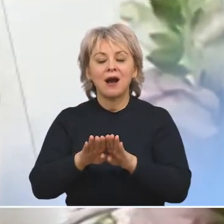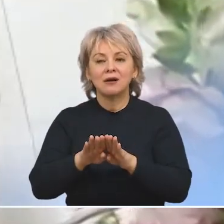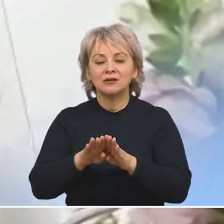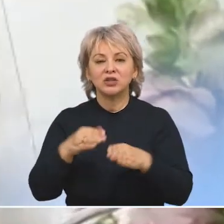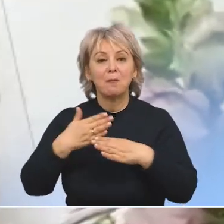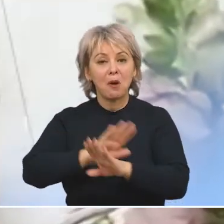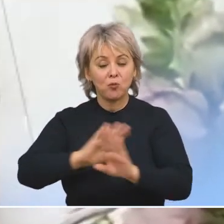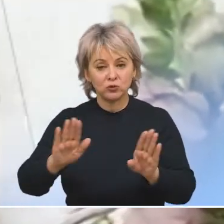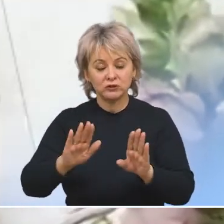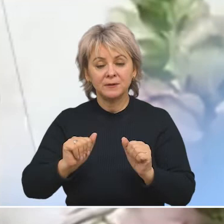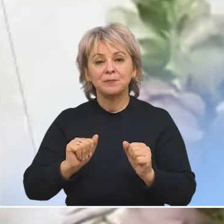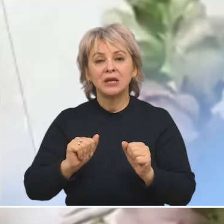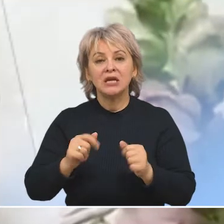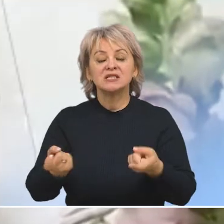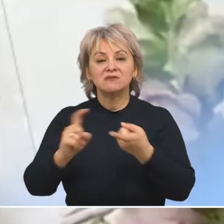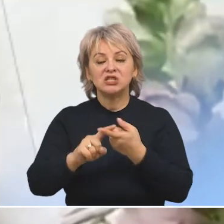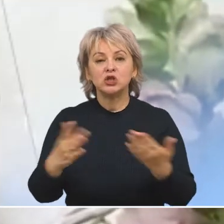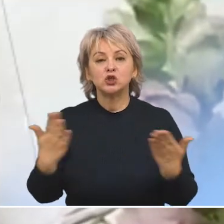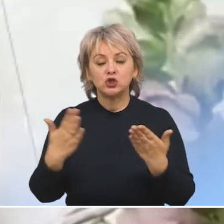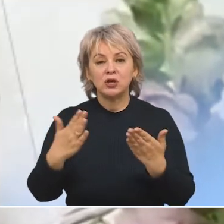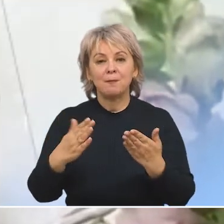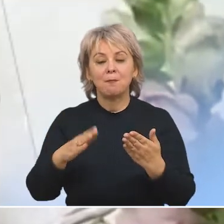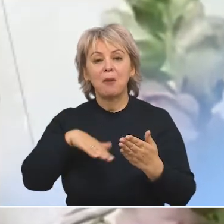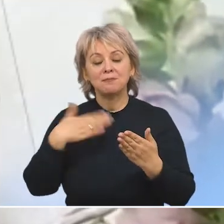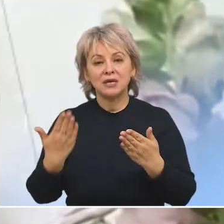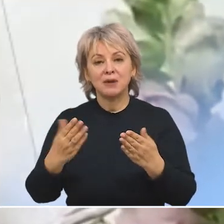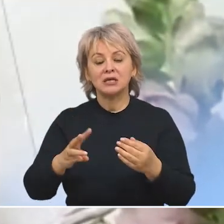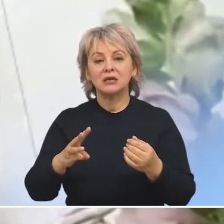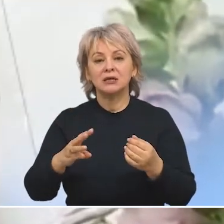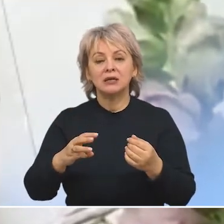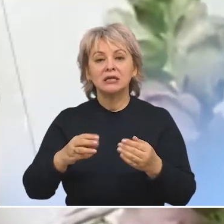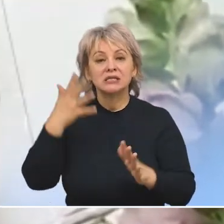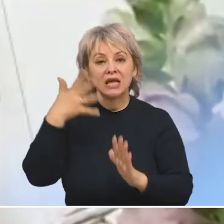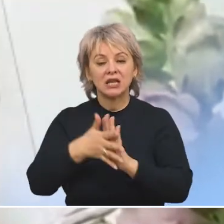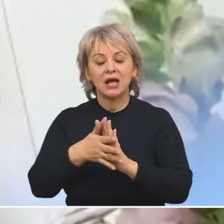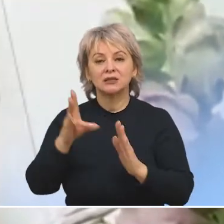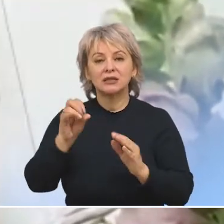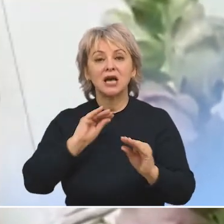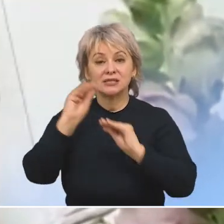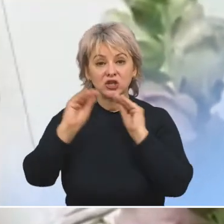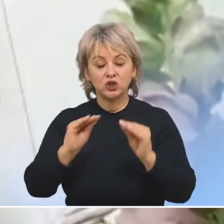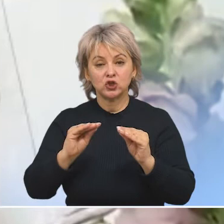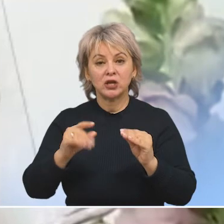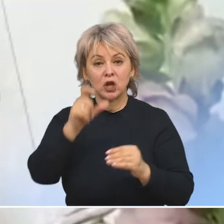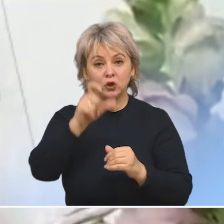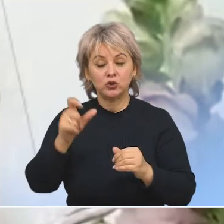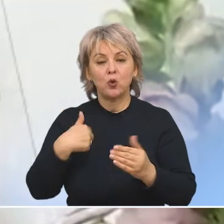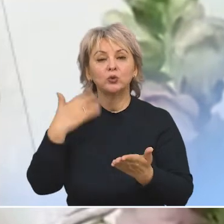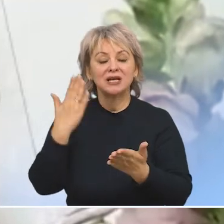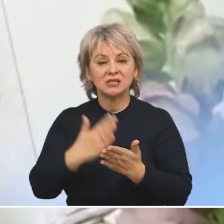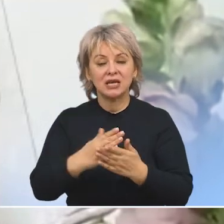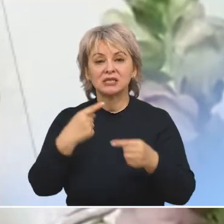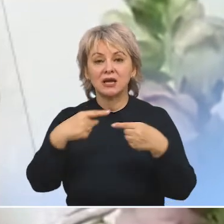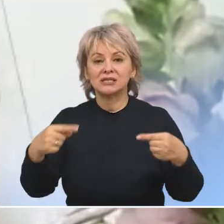мертвому припарка на самом деле. В связи с тем, что помимо затрат на содержание штата, у нас же